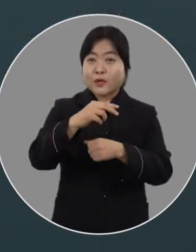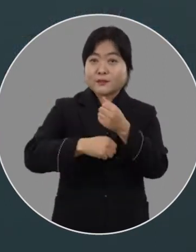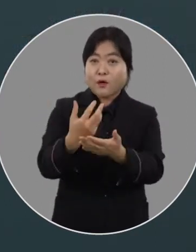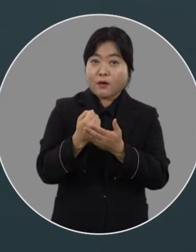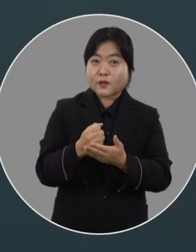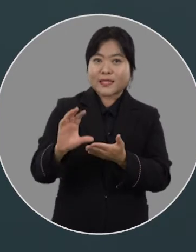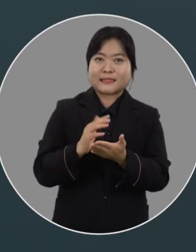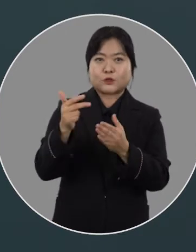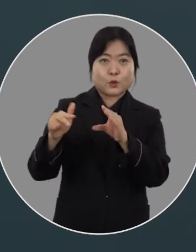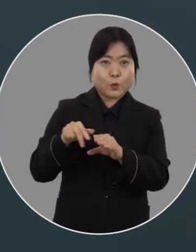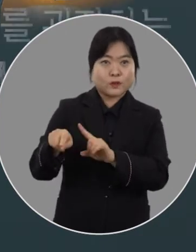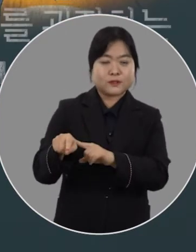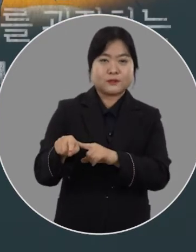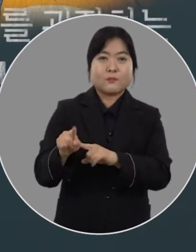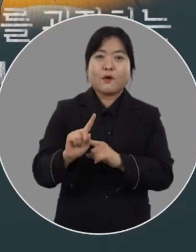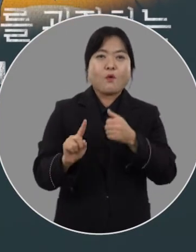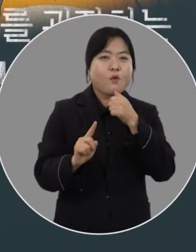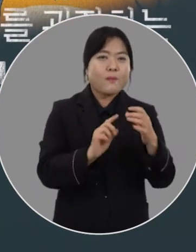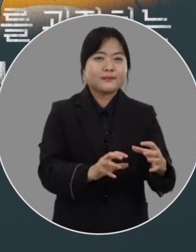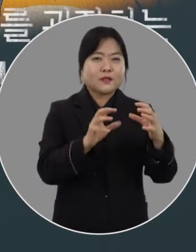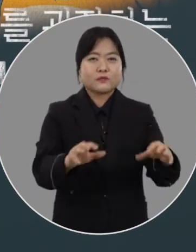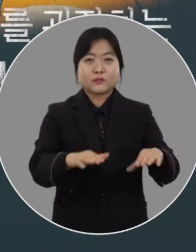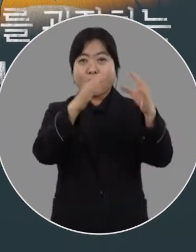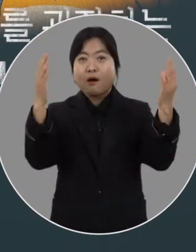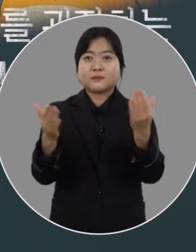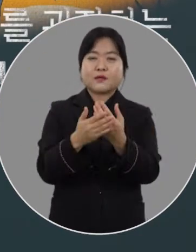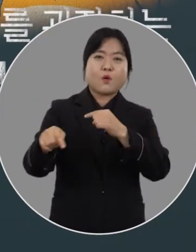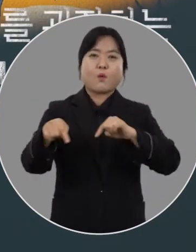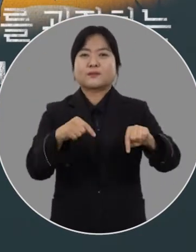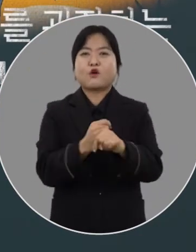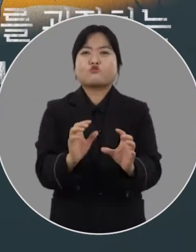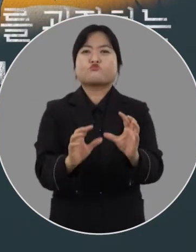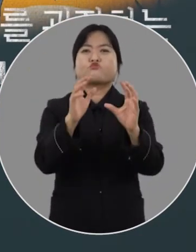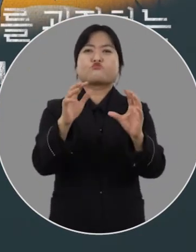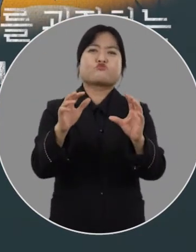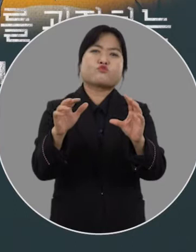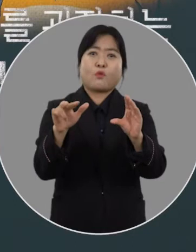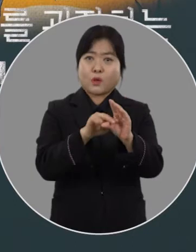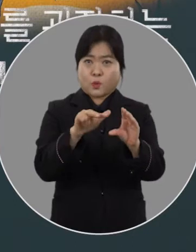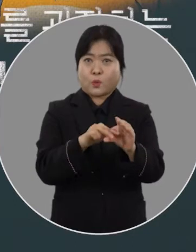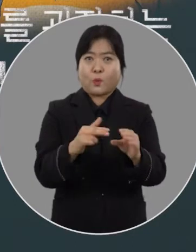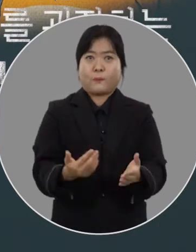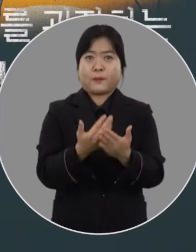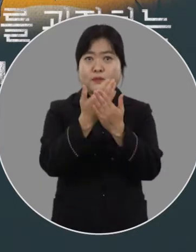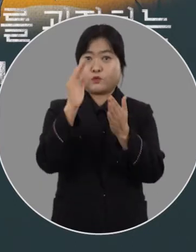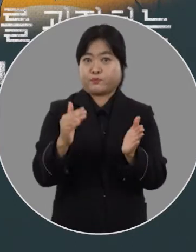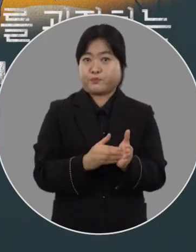얻게 된 그리스도교는 곧 로마 제국 전체를 관장하는 국교로까지 발전하게 되었는데요.